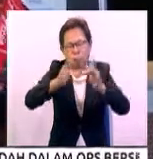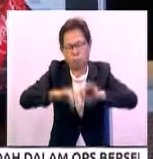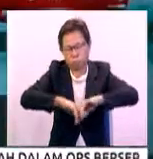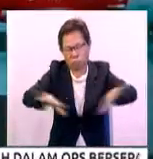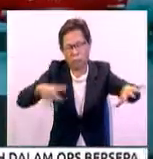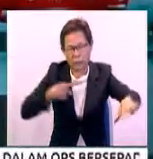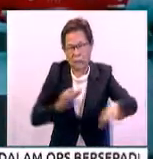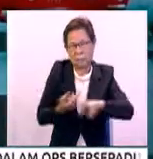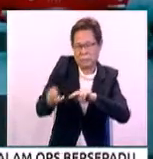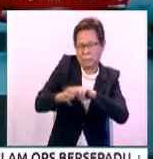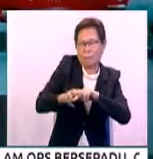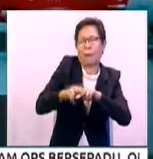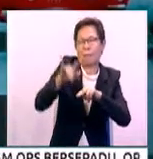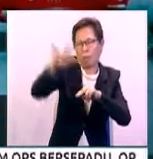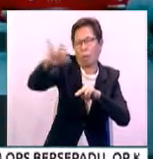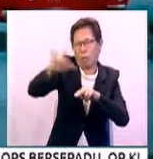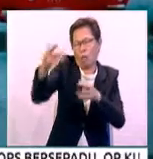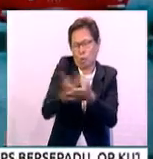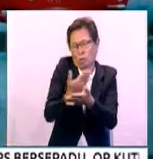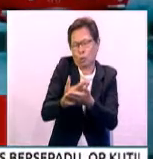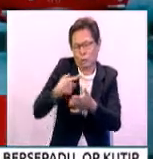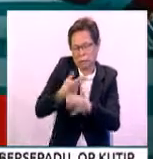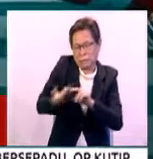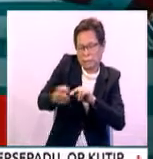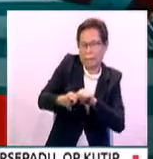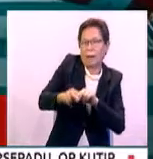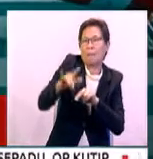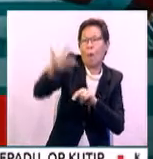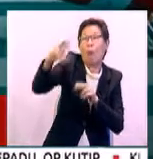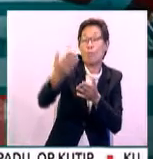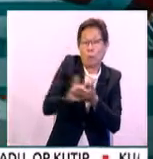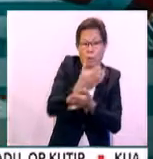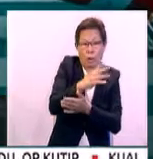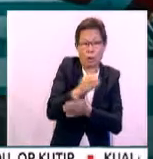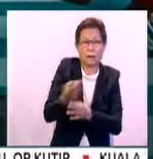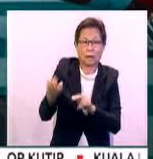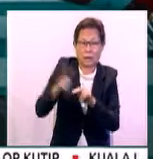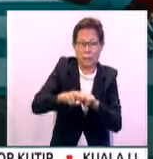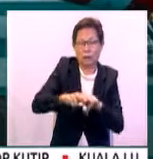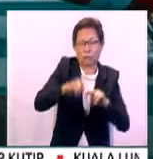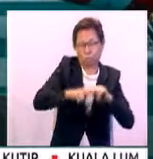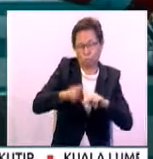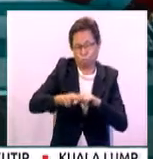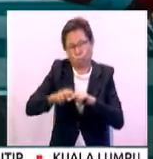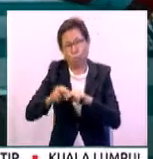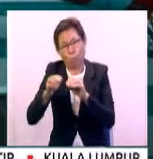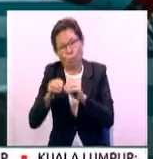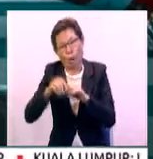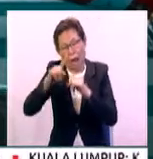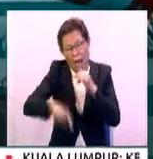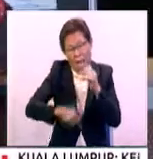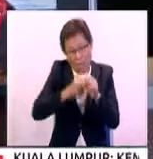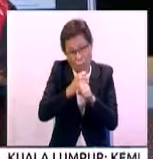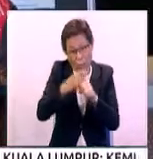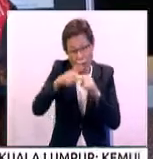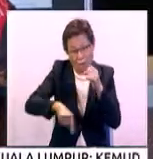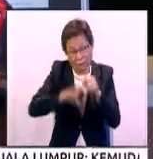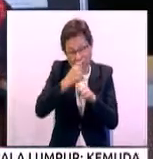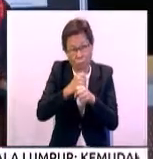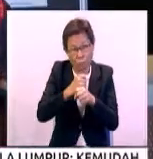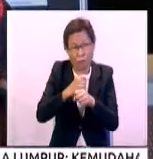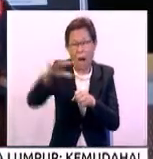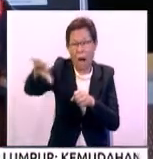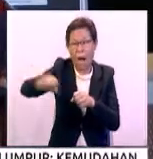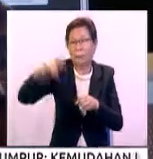tambah pesawat-pesawat baru yang akan tambah seats. For example, hujung tahun ni kita akan ambil kapal